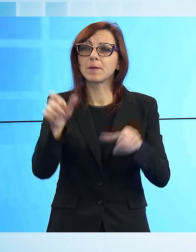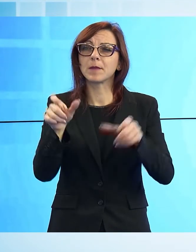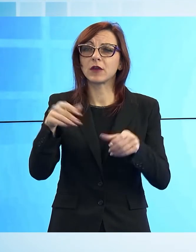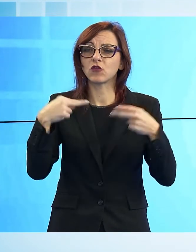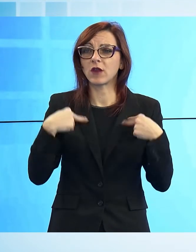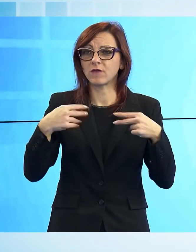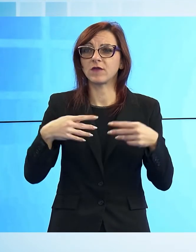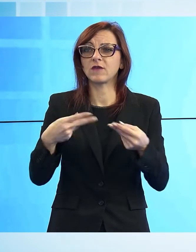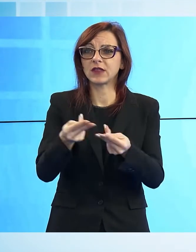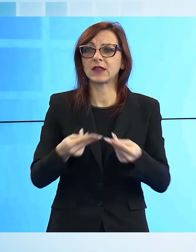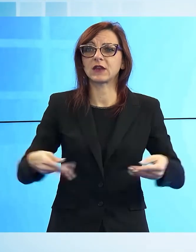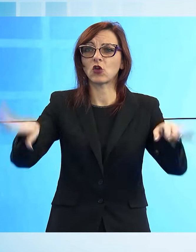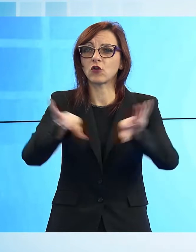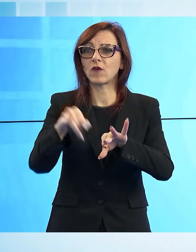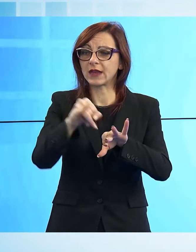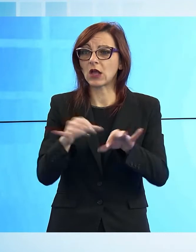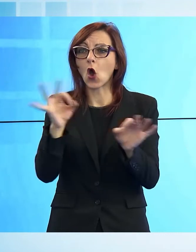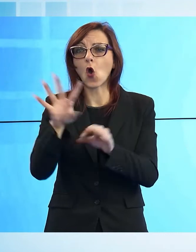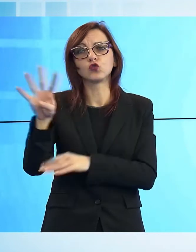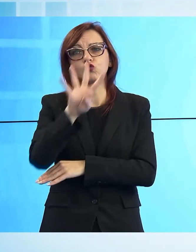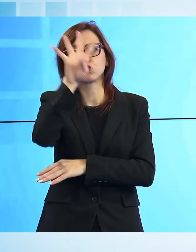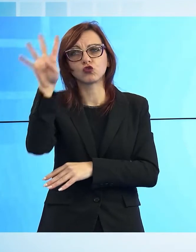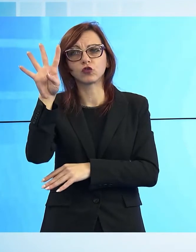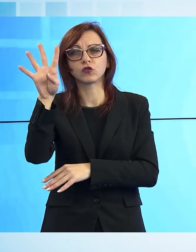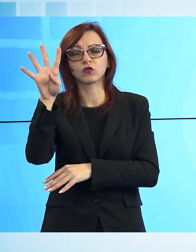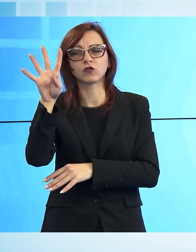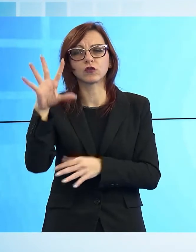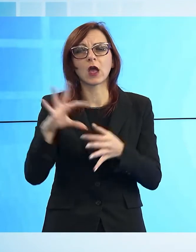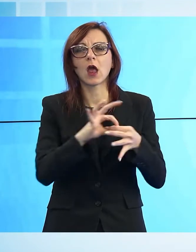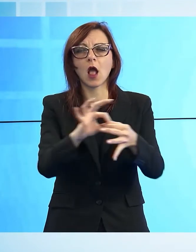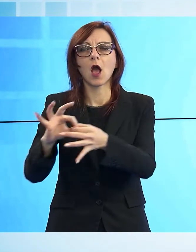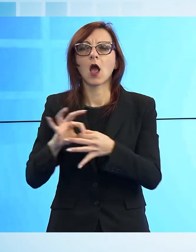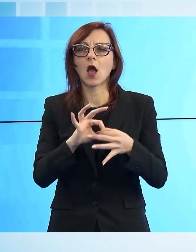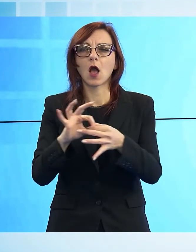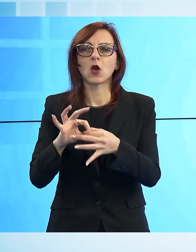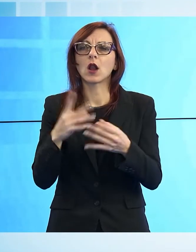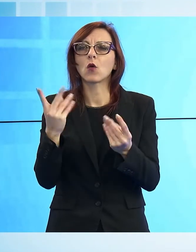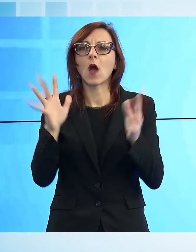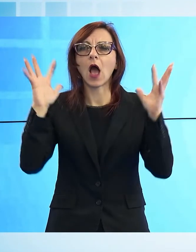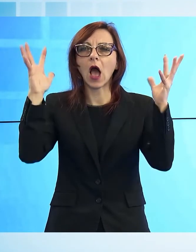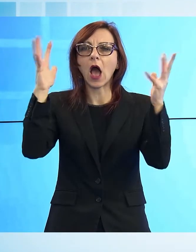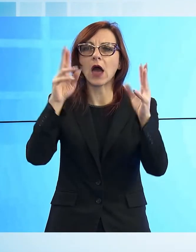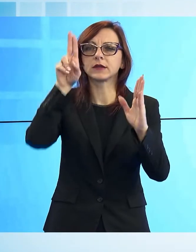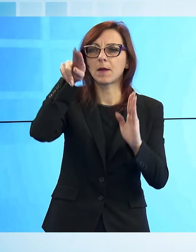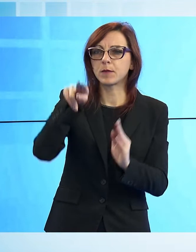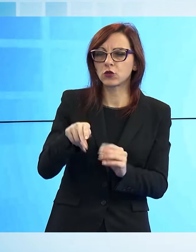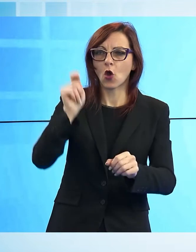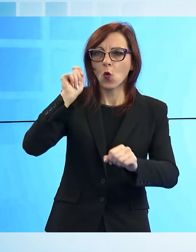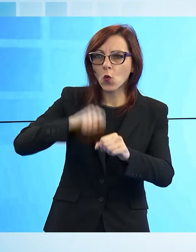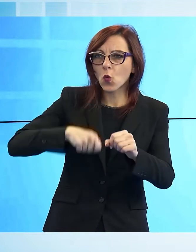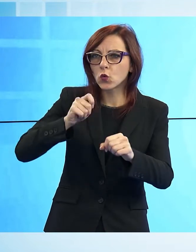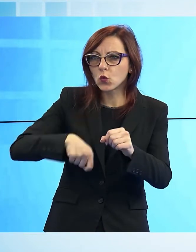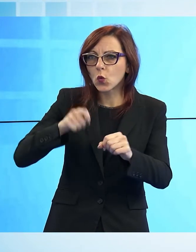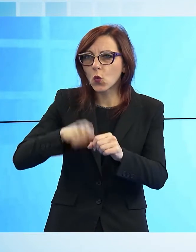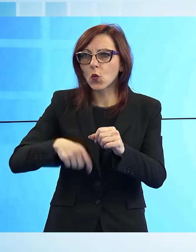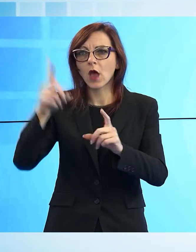Valle del Serchio in Toscana, accomunati dal linguaggio dell'arte, una lingua che si traduce in espressioni pittoriche, scultoree, fotografiche,